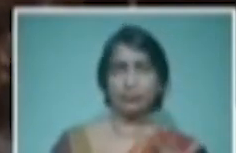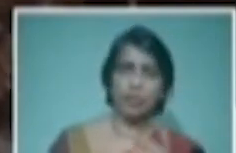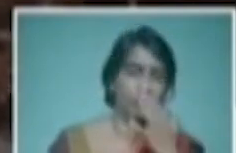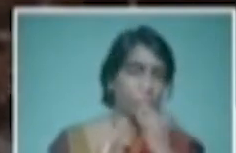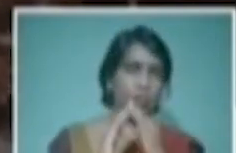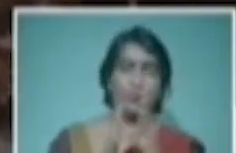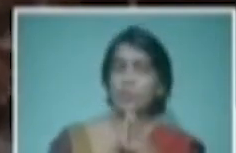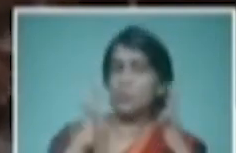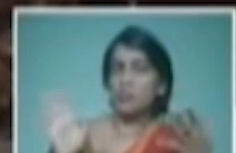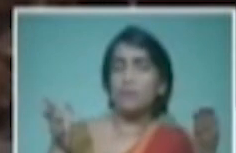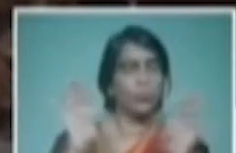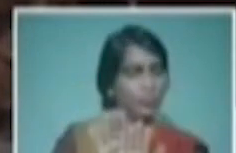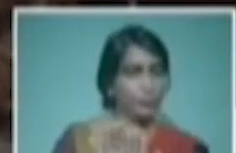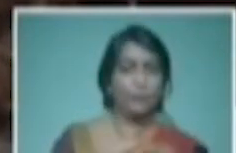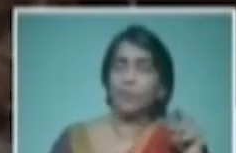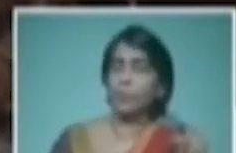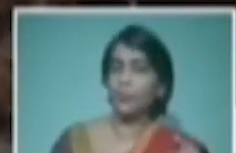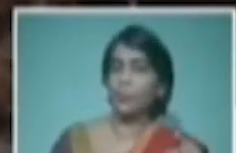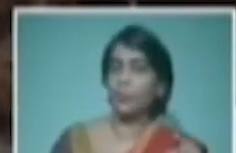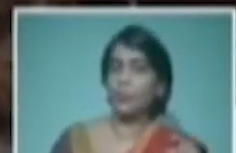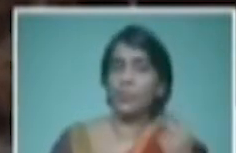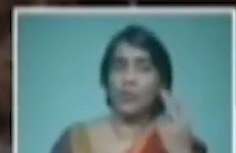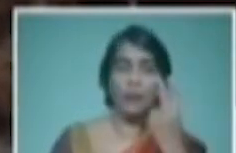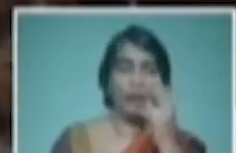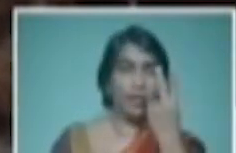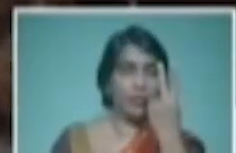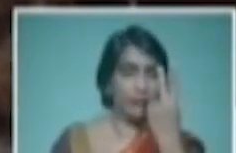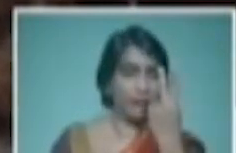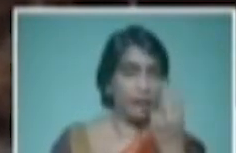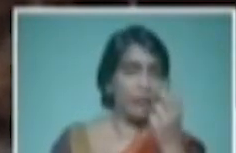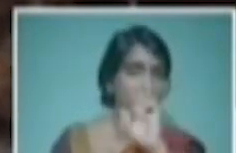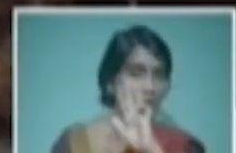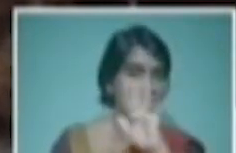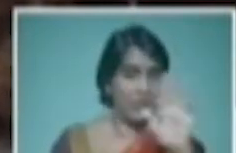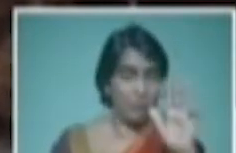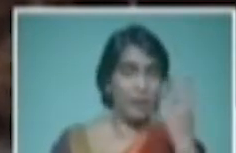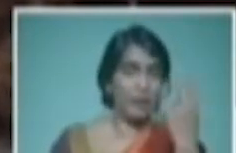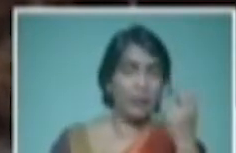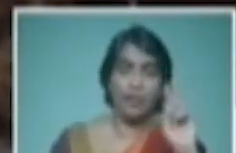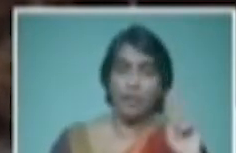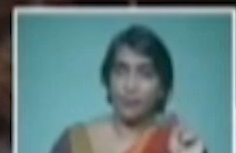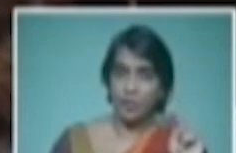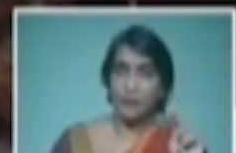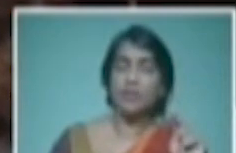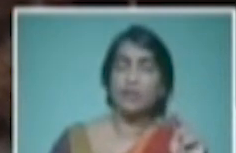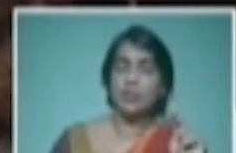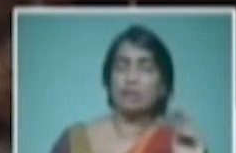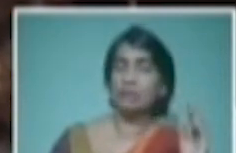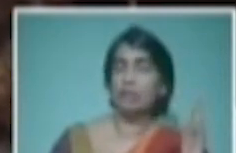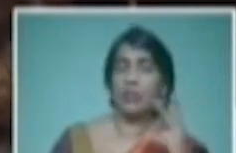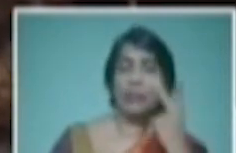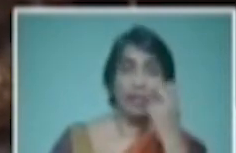විශාල ප්‍රමාණයක් වහලා තිබුණා. ඒ නිසා 10, 20, 19, 18 කියන තුනේ තමයි මම මේ ප්‍රවණතාවෙන් පෙන්වුම් කරනු